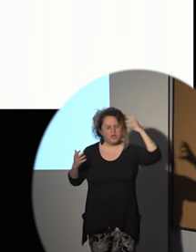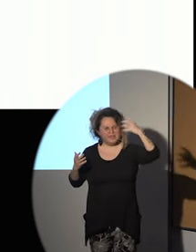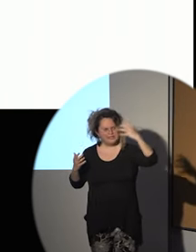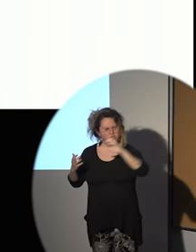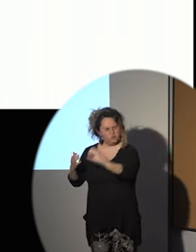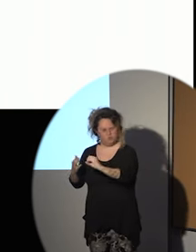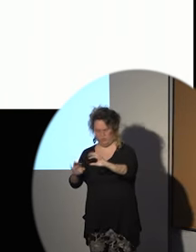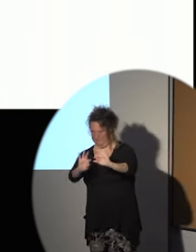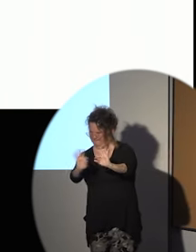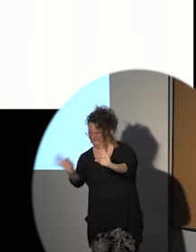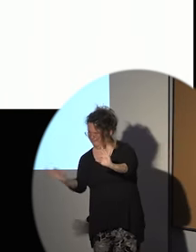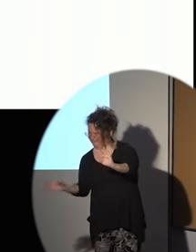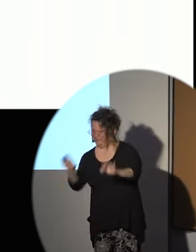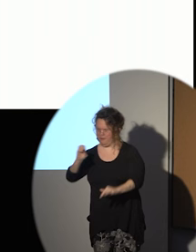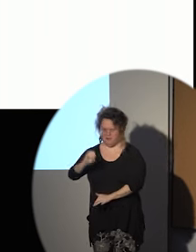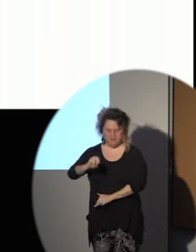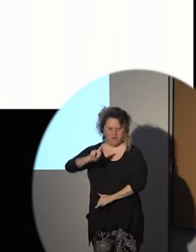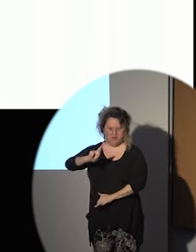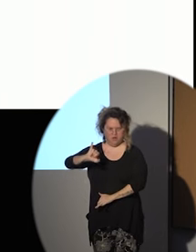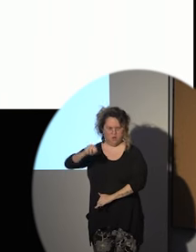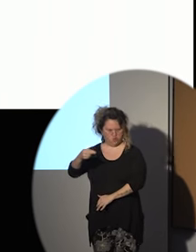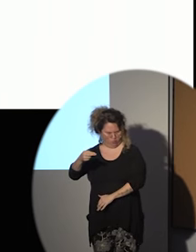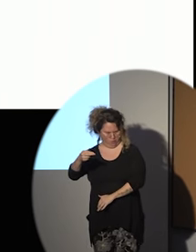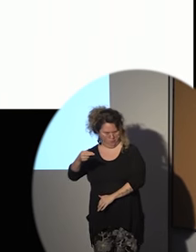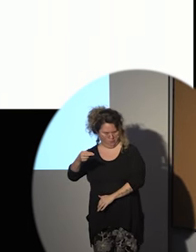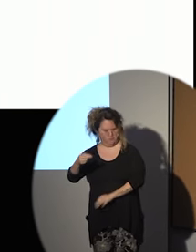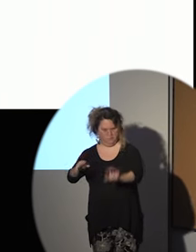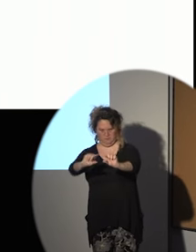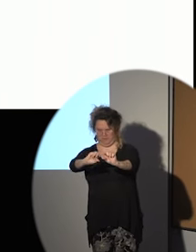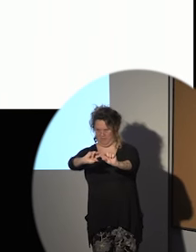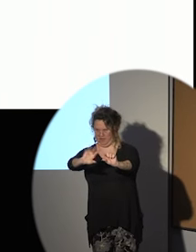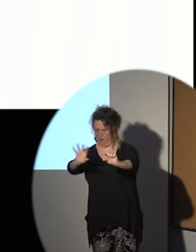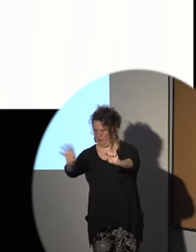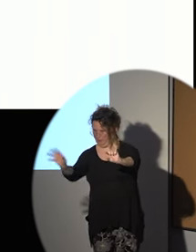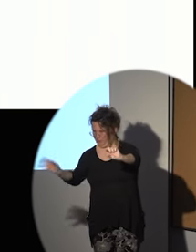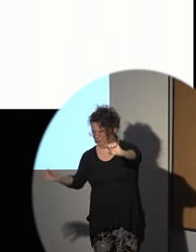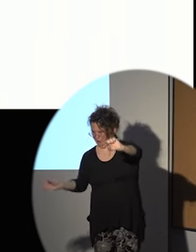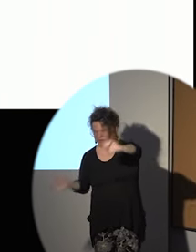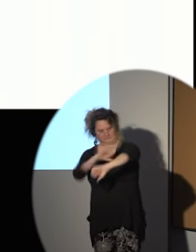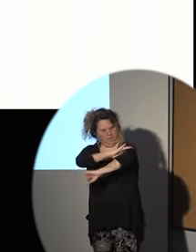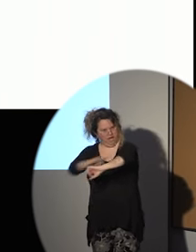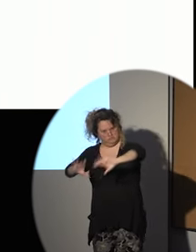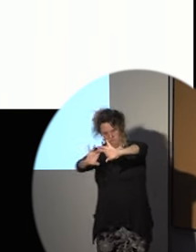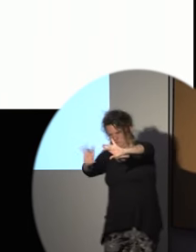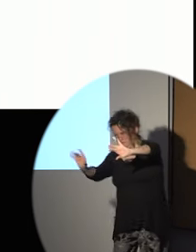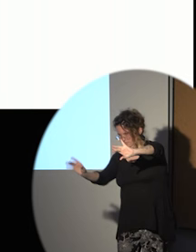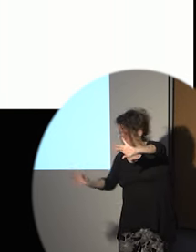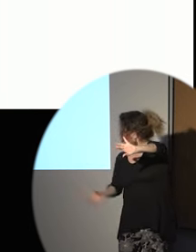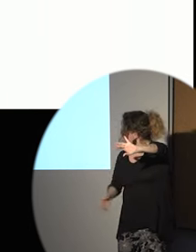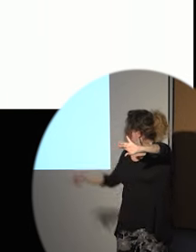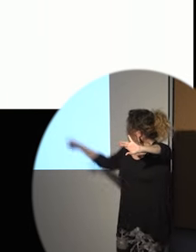la nébuleuse d'Orion. Actuellement, on est en train de découvrir que ce bras, en fait, est un peu plus... continue à s'étendre de ce côté-là